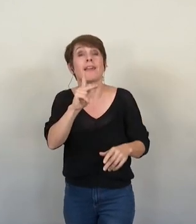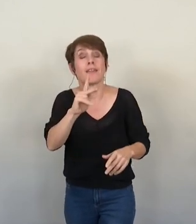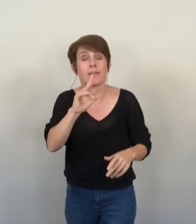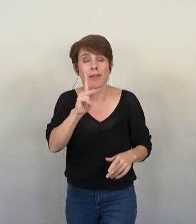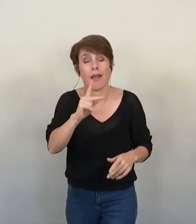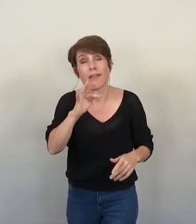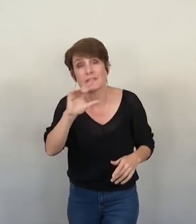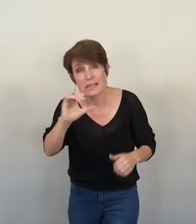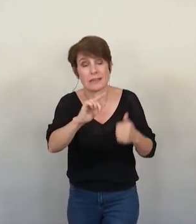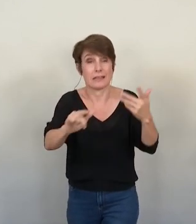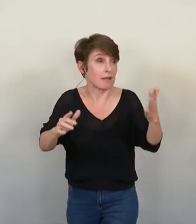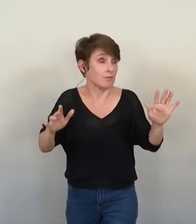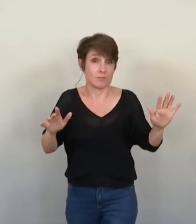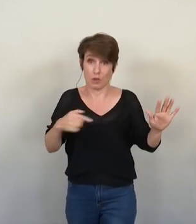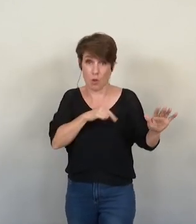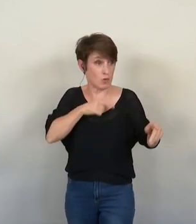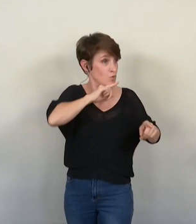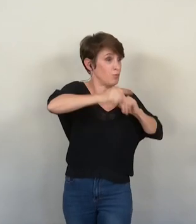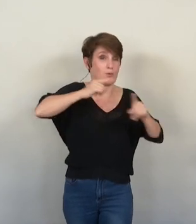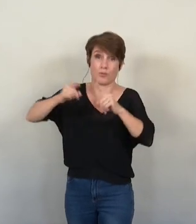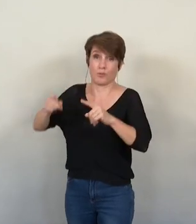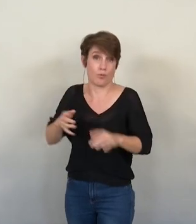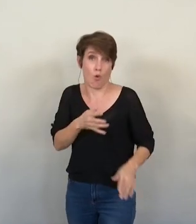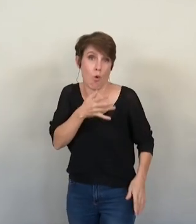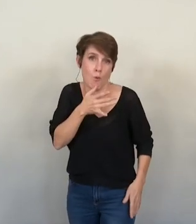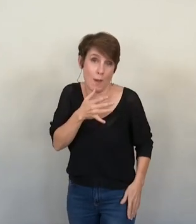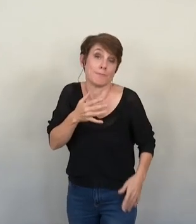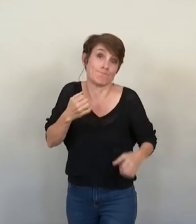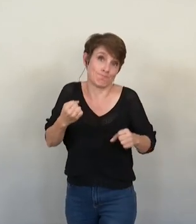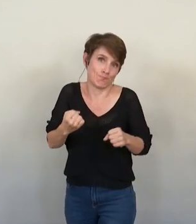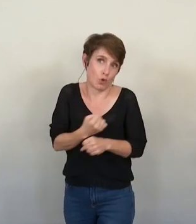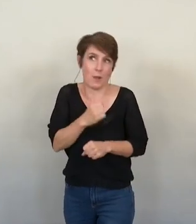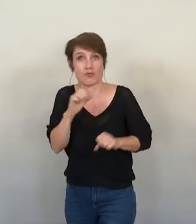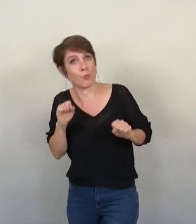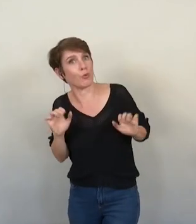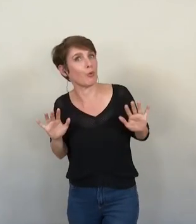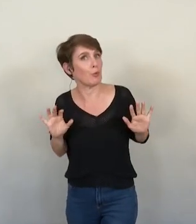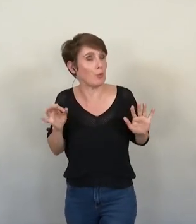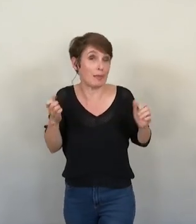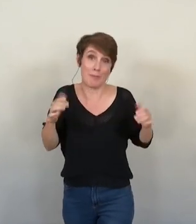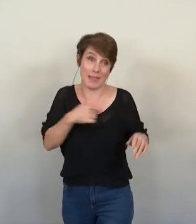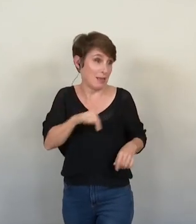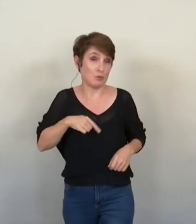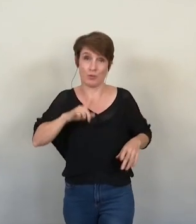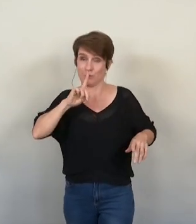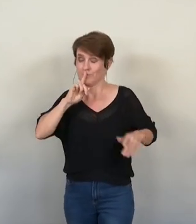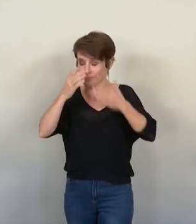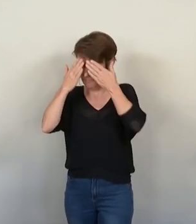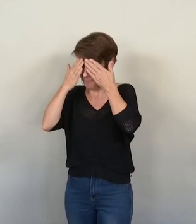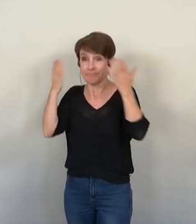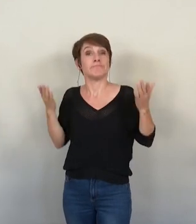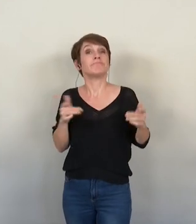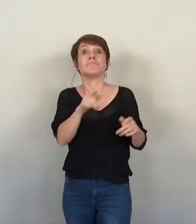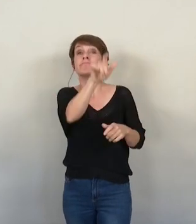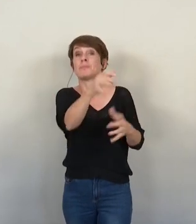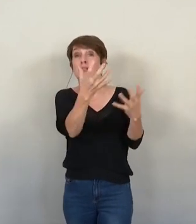peut le regretter on peut le regretter mais nous ne sommes pas dans une économie dirigée et si un entrepreneur veut veut ouvrir un